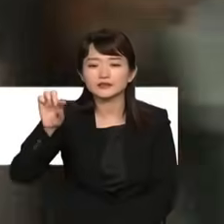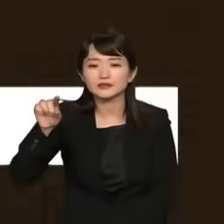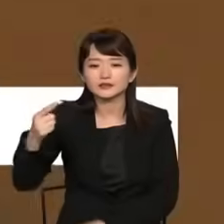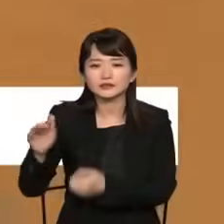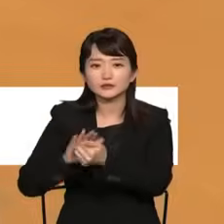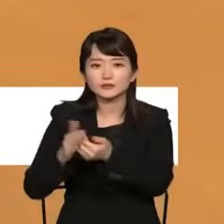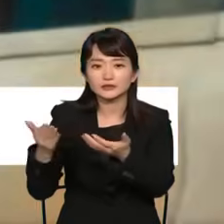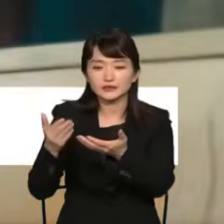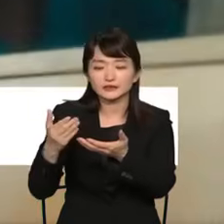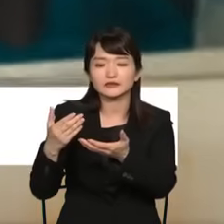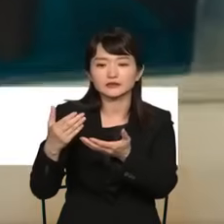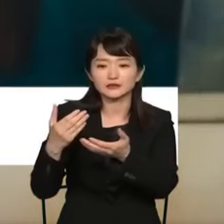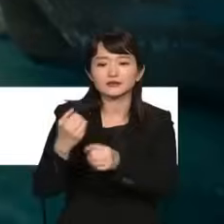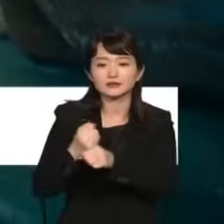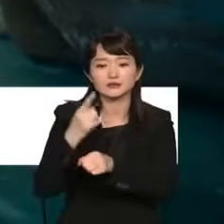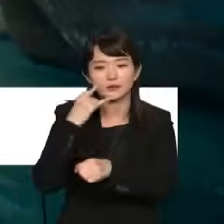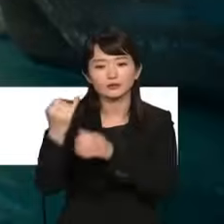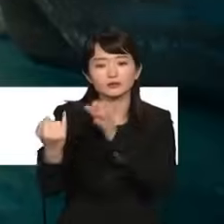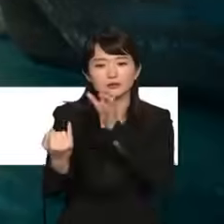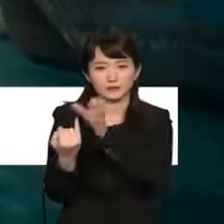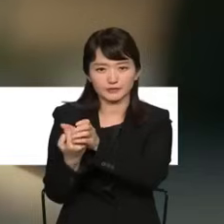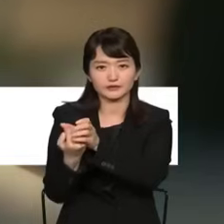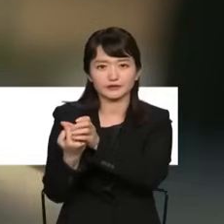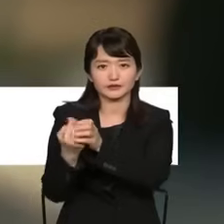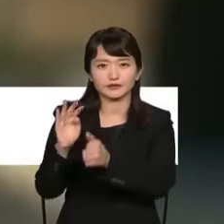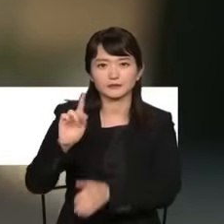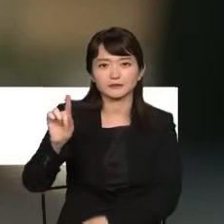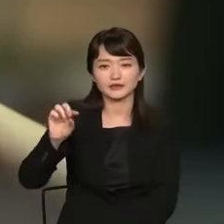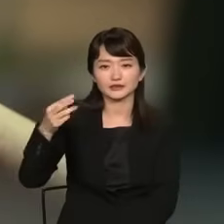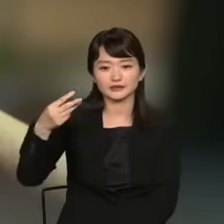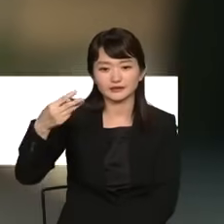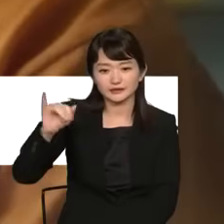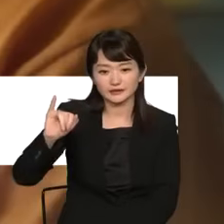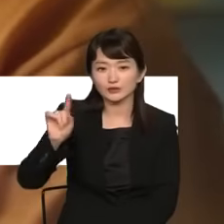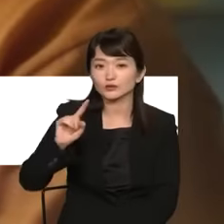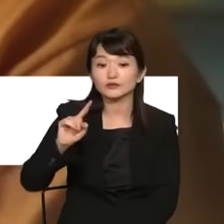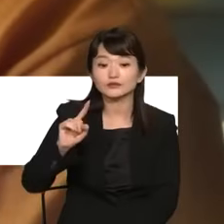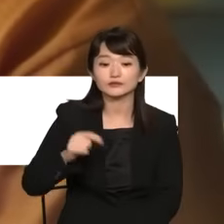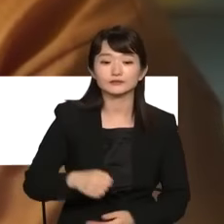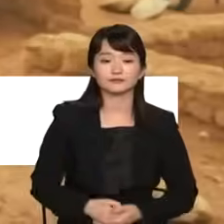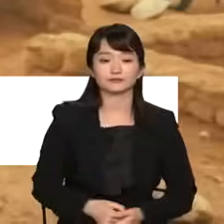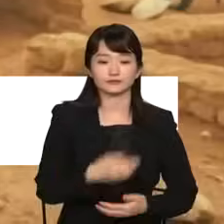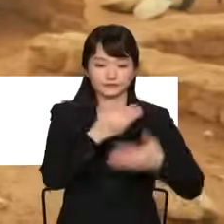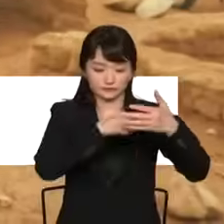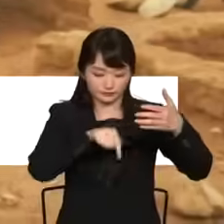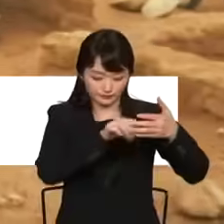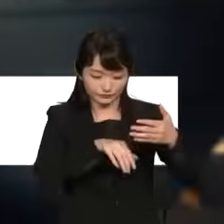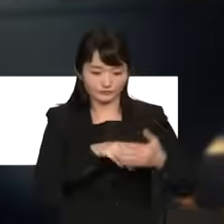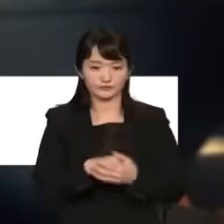역할을 맡으신 거였잖아요. 어떠셨나요? 작업하셨나요?